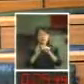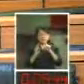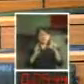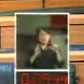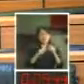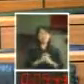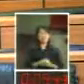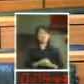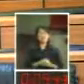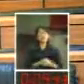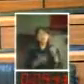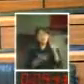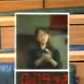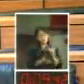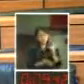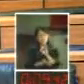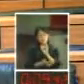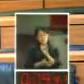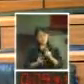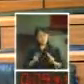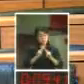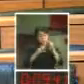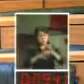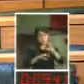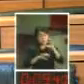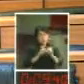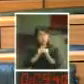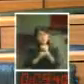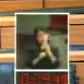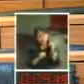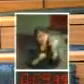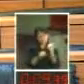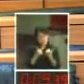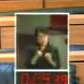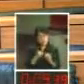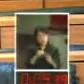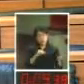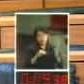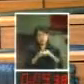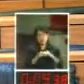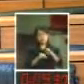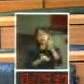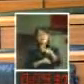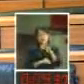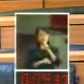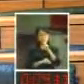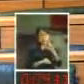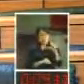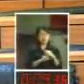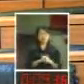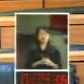100,000 ล้านกว่าบาทและปีนี้งบประมาณในสัดส่วนของกระทรวงมหาดไทยได้เพิ่มจากปีที่แล้ว 4,600 กว่าล้านบาทผมขออนุญาต